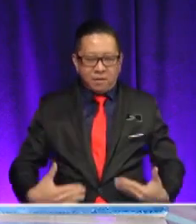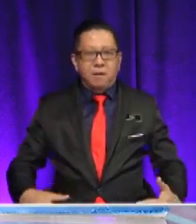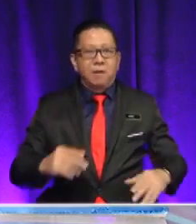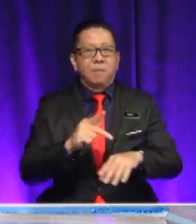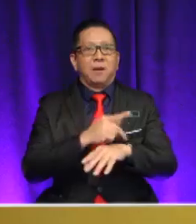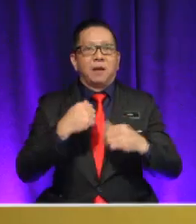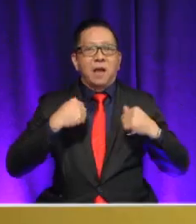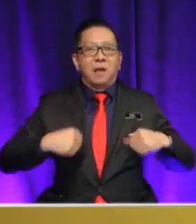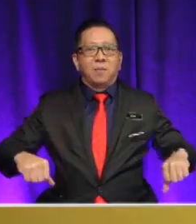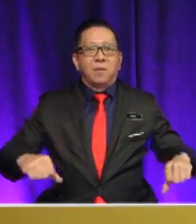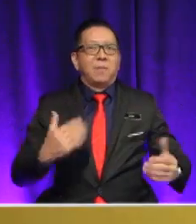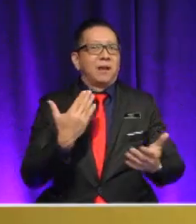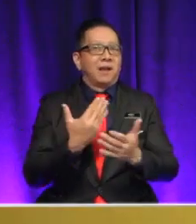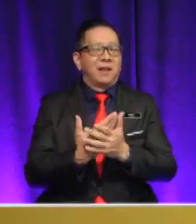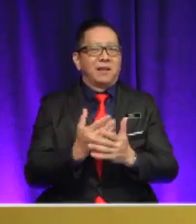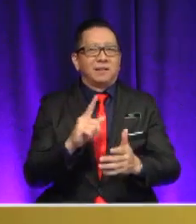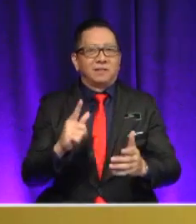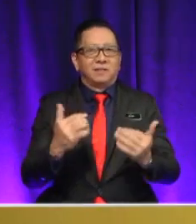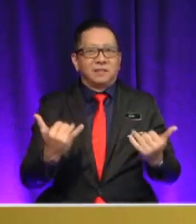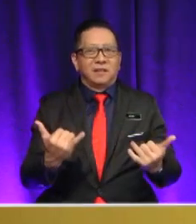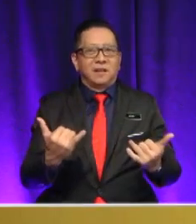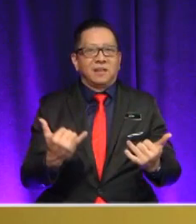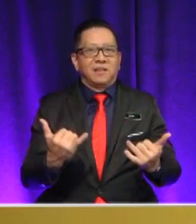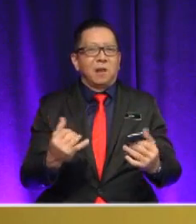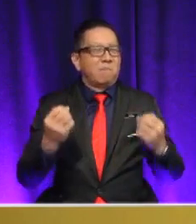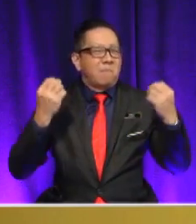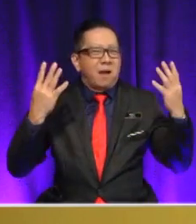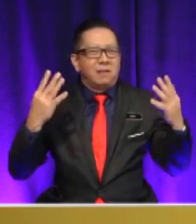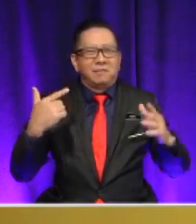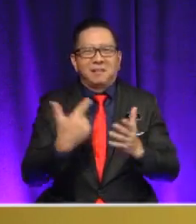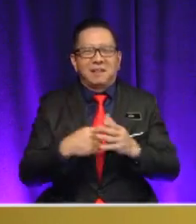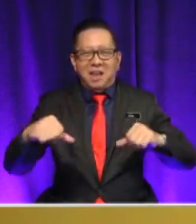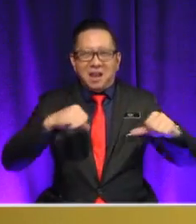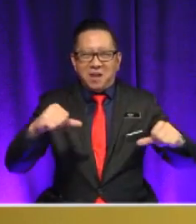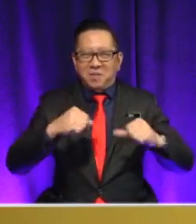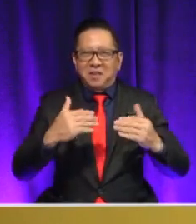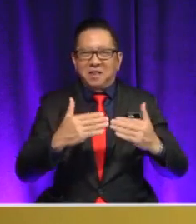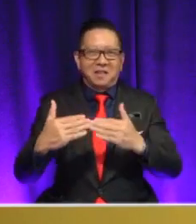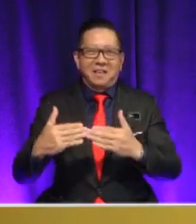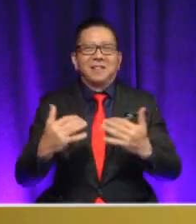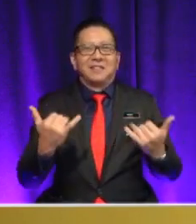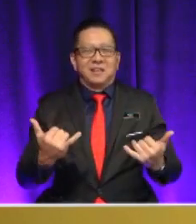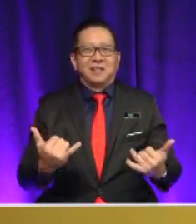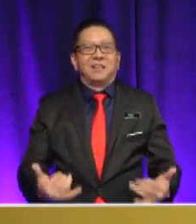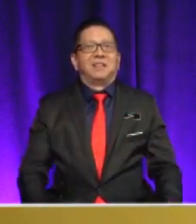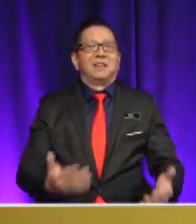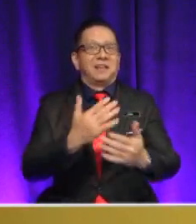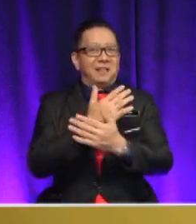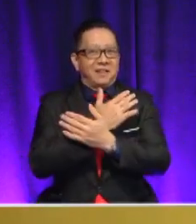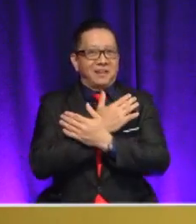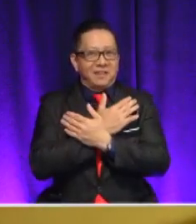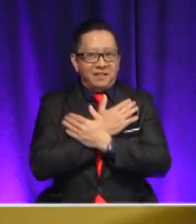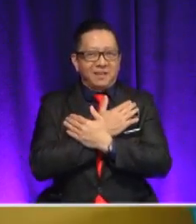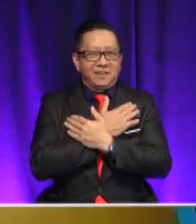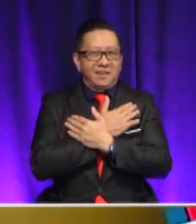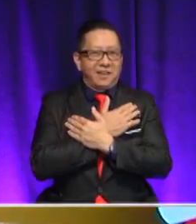Terima kasih untuk menenangkan desain ini Oke banyak lagi aktivitas yang kita kalau buat jadi itu berarti ketika terus kamu sama kami tentunya dalam